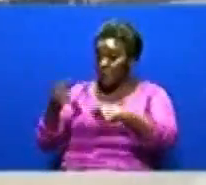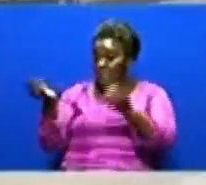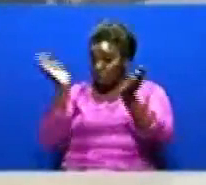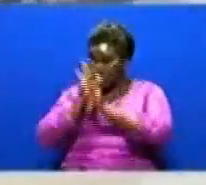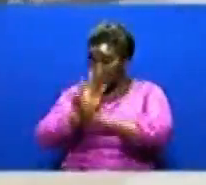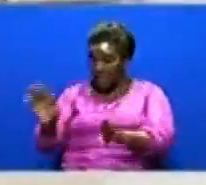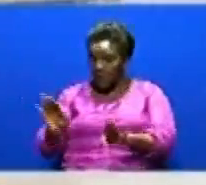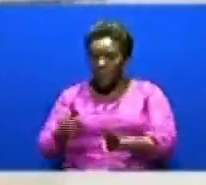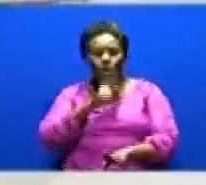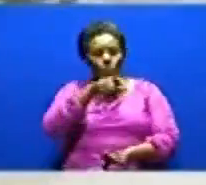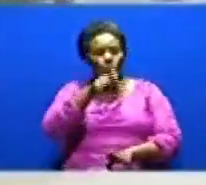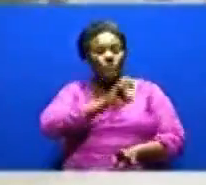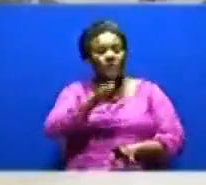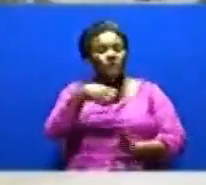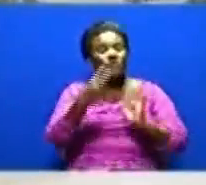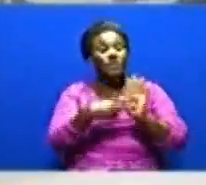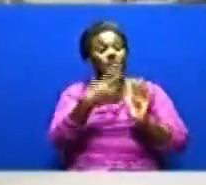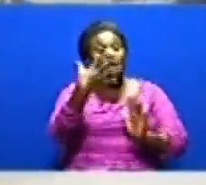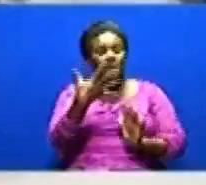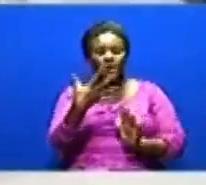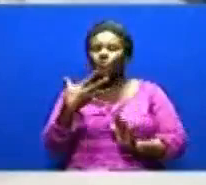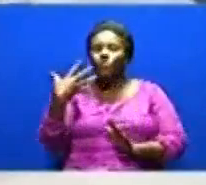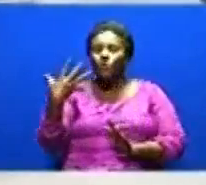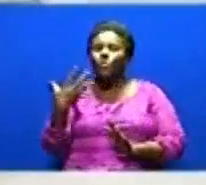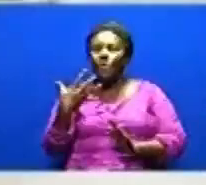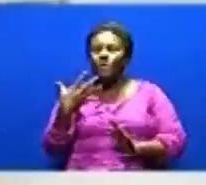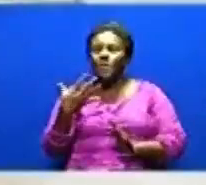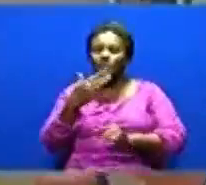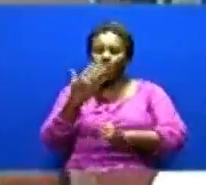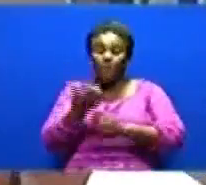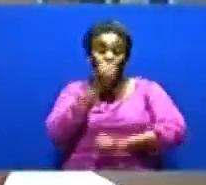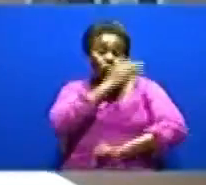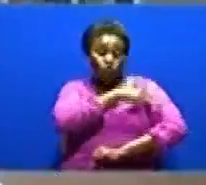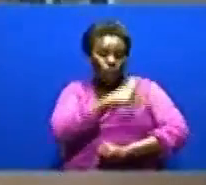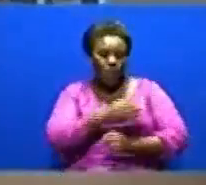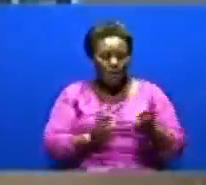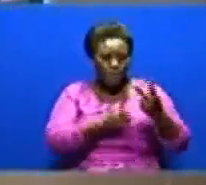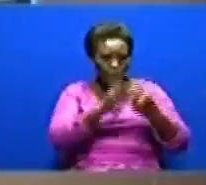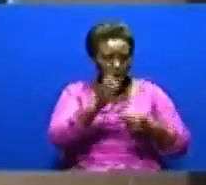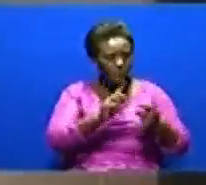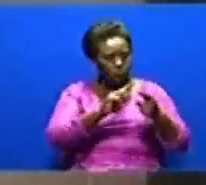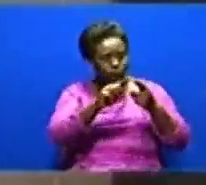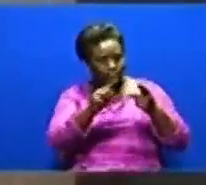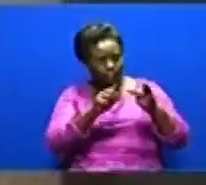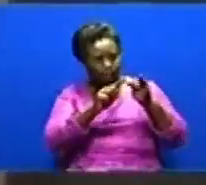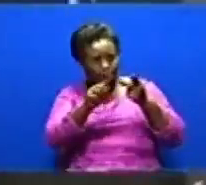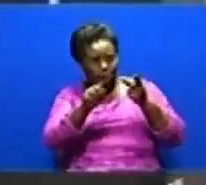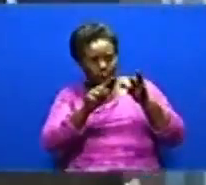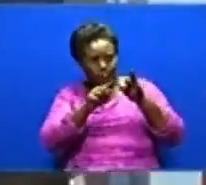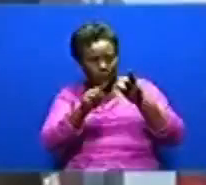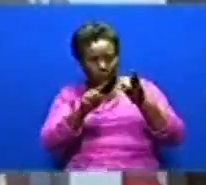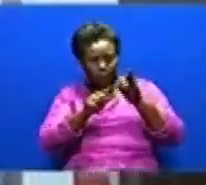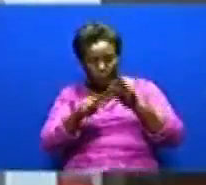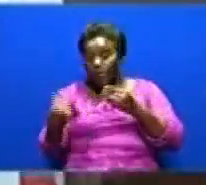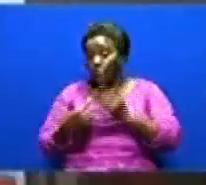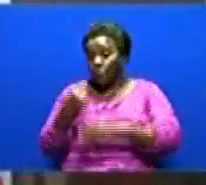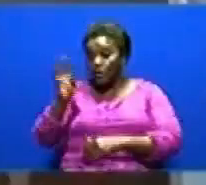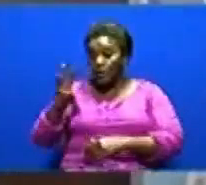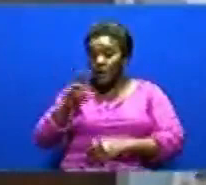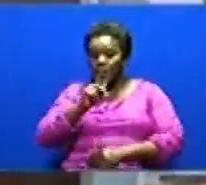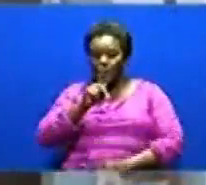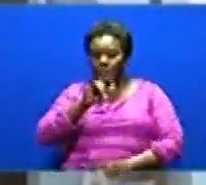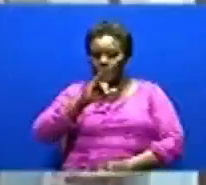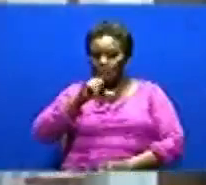75,000 wa kata za Mamboya, Berega, Maguha na Magubike. Toka wilayani Kilosa, mini